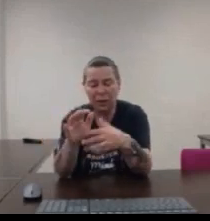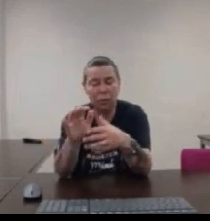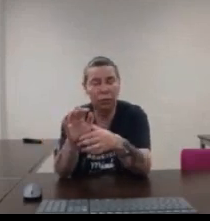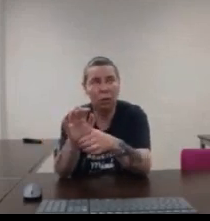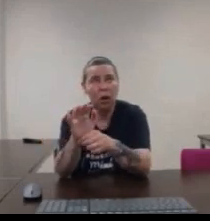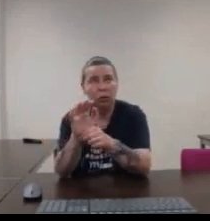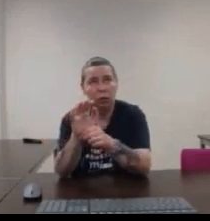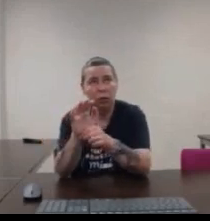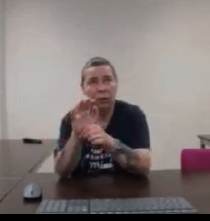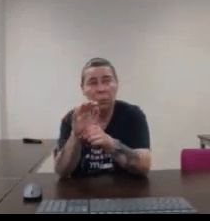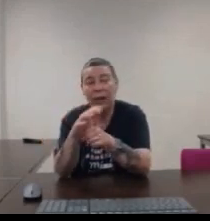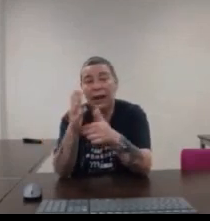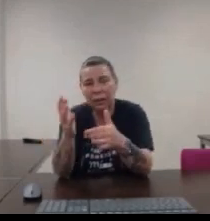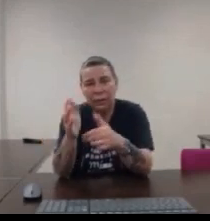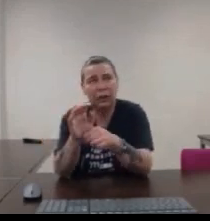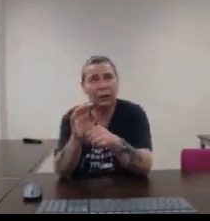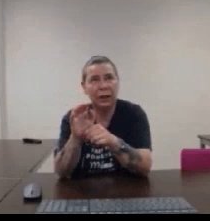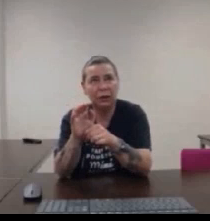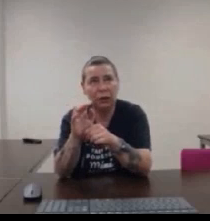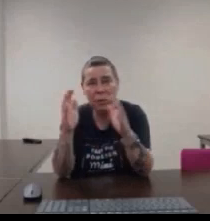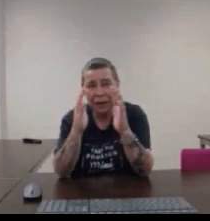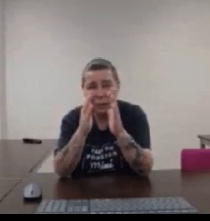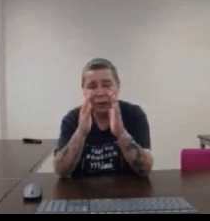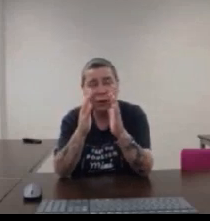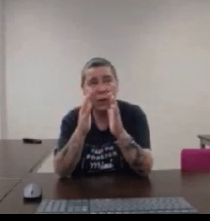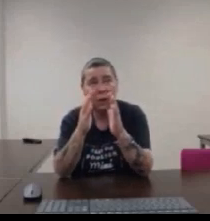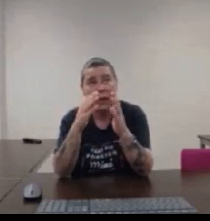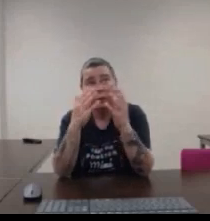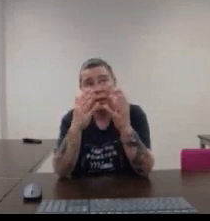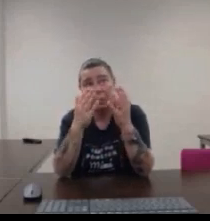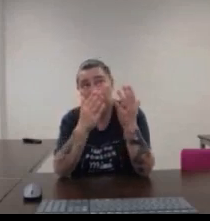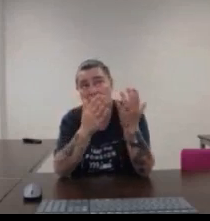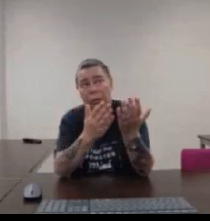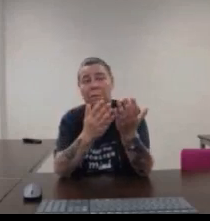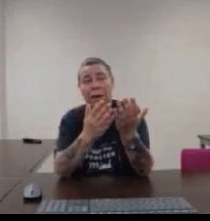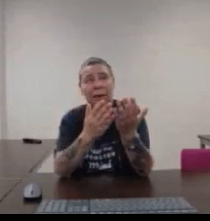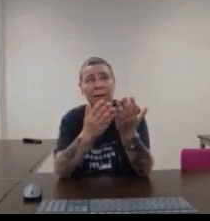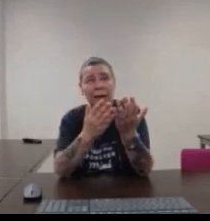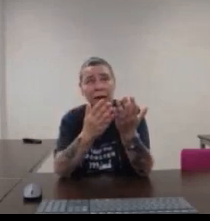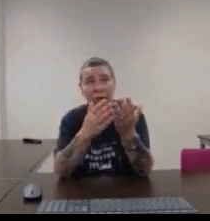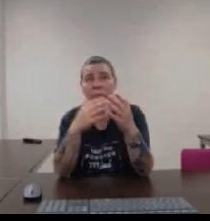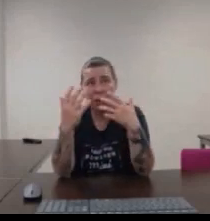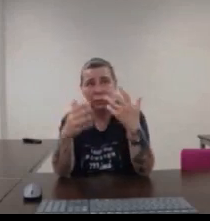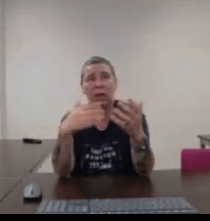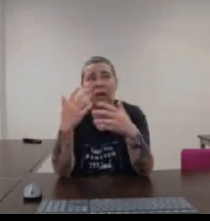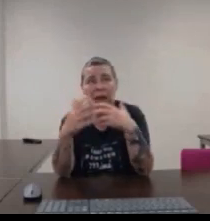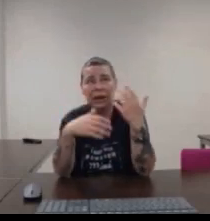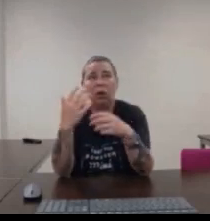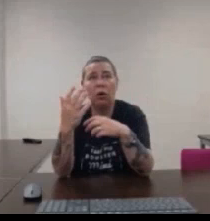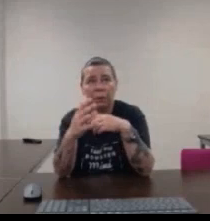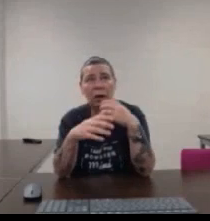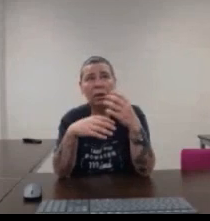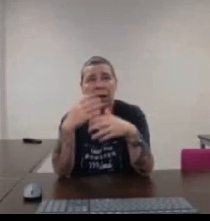passer, c'est qu'avec le temps, ce fameux canal qui est censé être inextensible, il va se réduire. Et fatalement, ben, tout ce qui passe à l'intérieur, donc j'ai évoqué